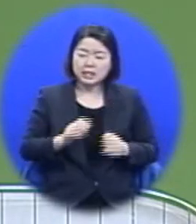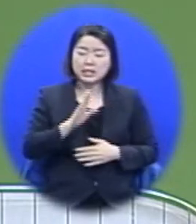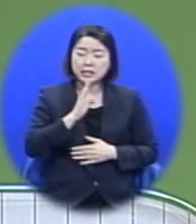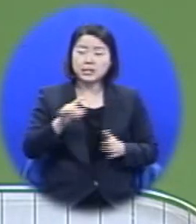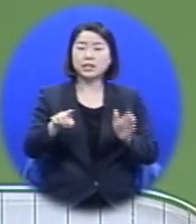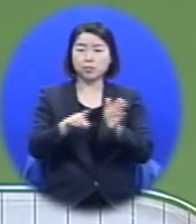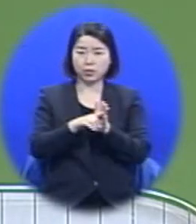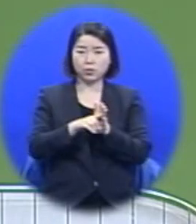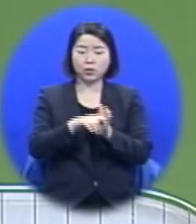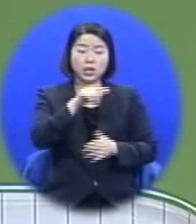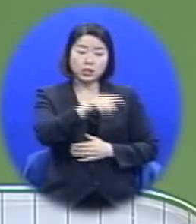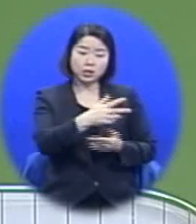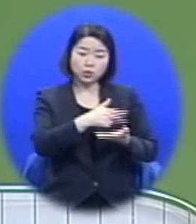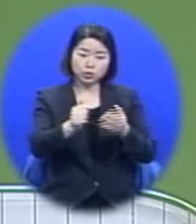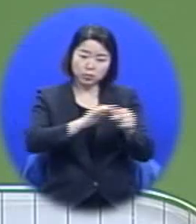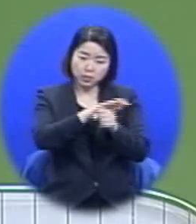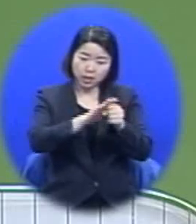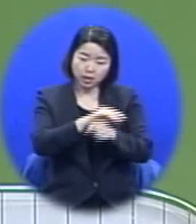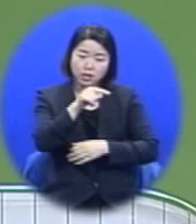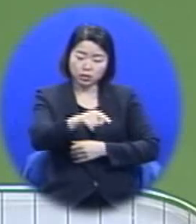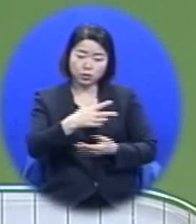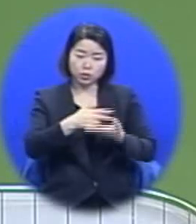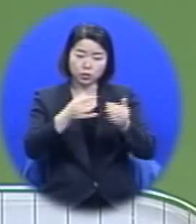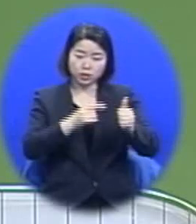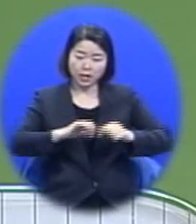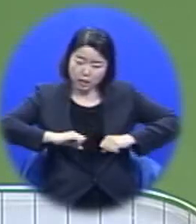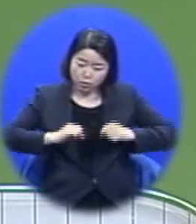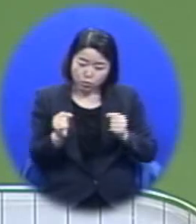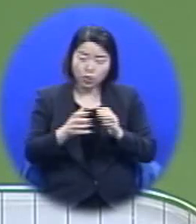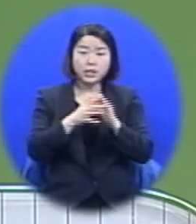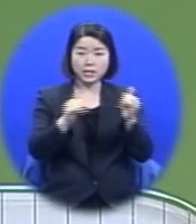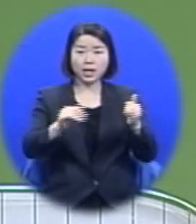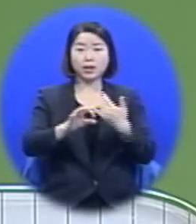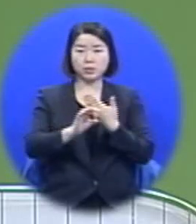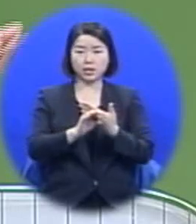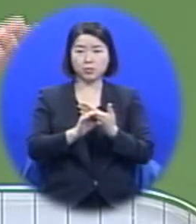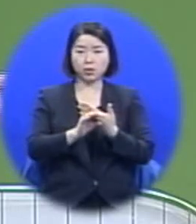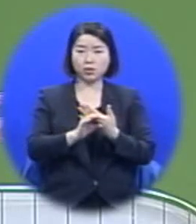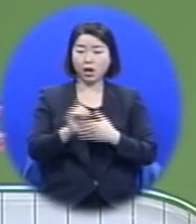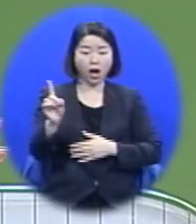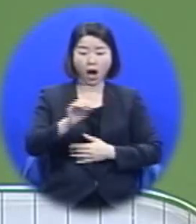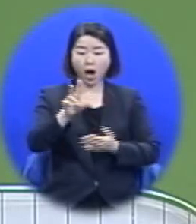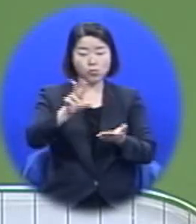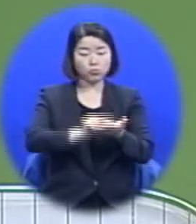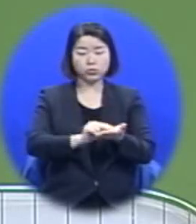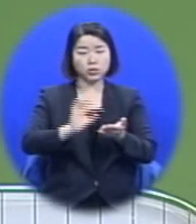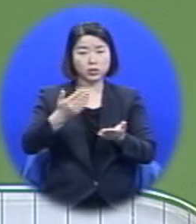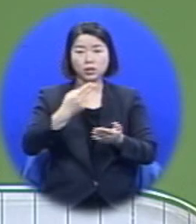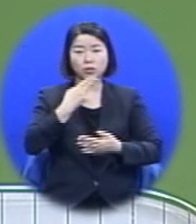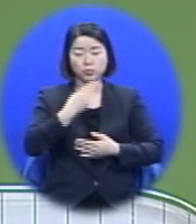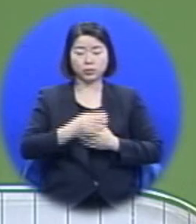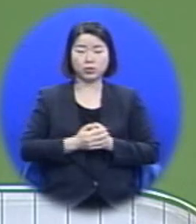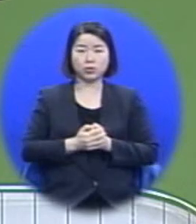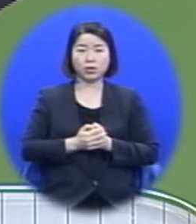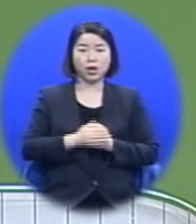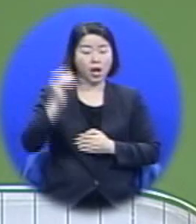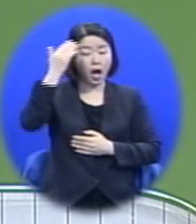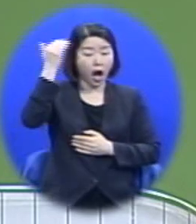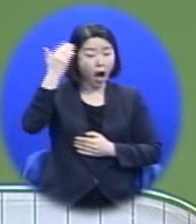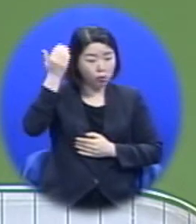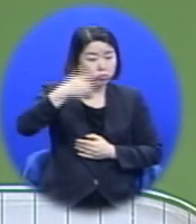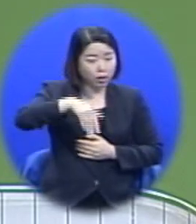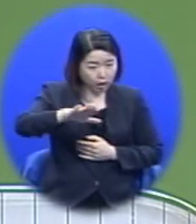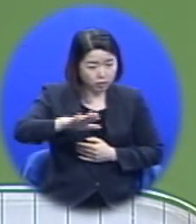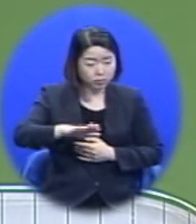그 주님을 사랑하고 그 주님께 순종하는 사람이라면 아무 문제가 될 게 없어요 한국의 가던